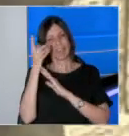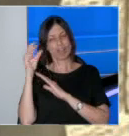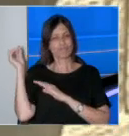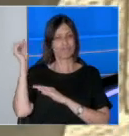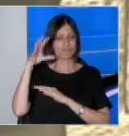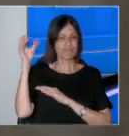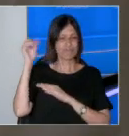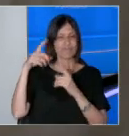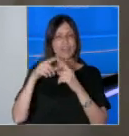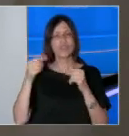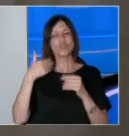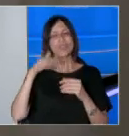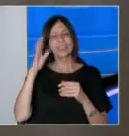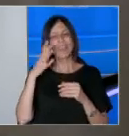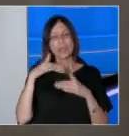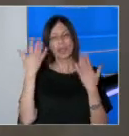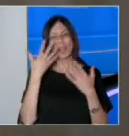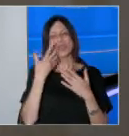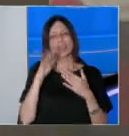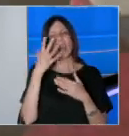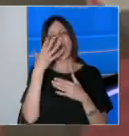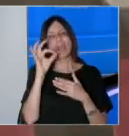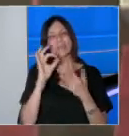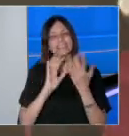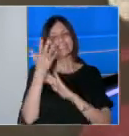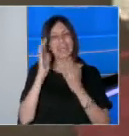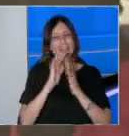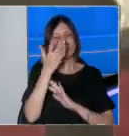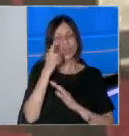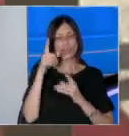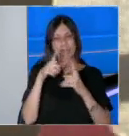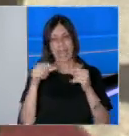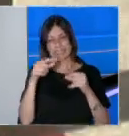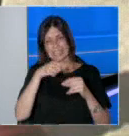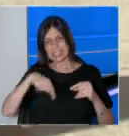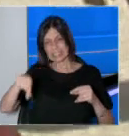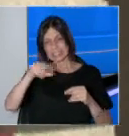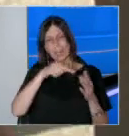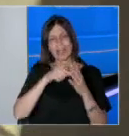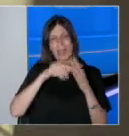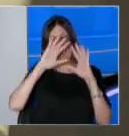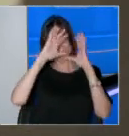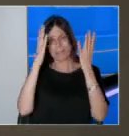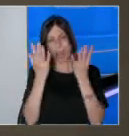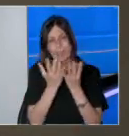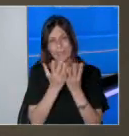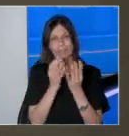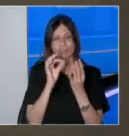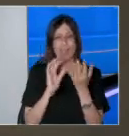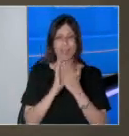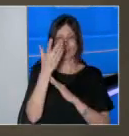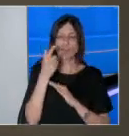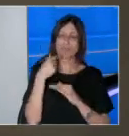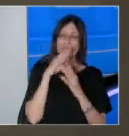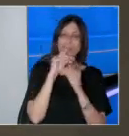מאז שעות הבוקר, למעלה מ-40 שריפות פרצו היום בעוטף עזה כתוצאה מבלוני התבערה. אנחנו רוצים לדבר עם מי